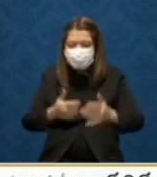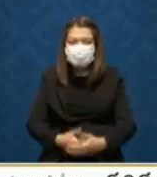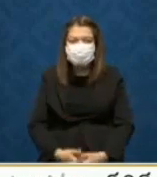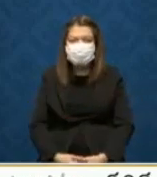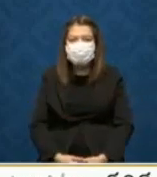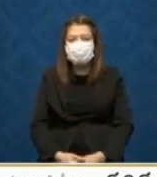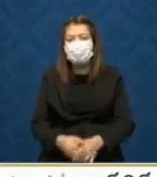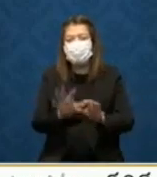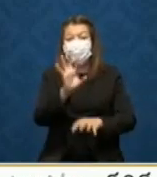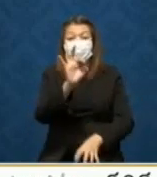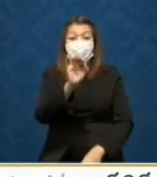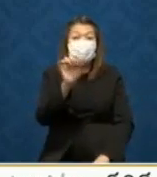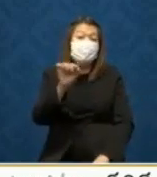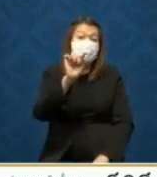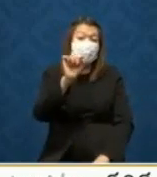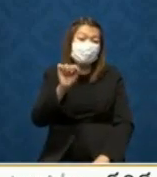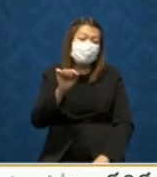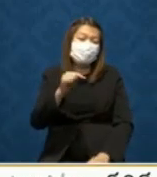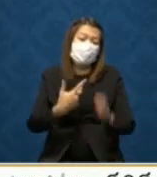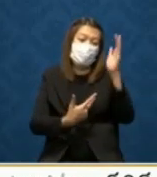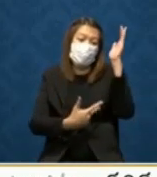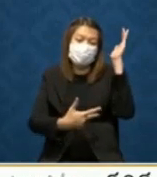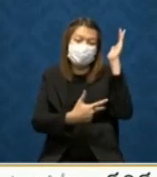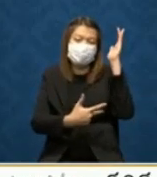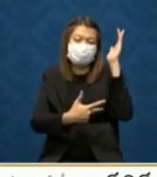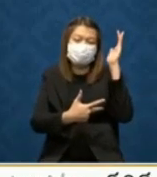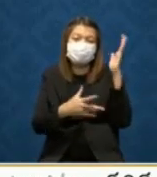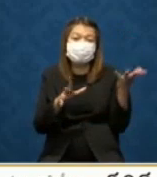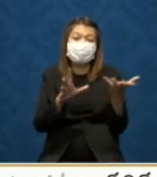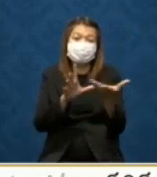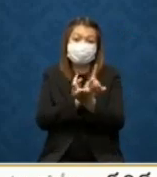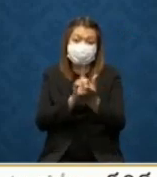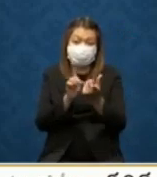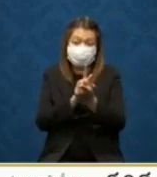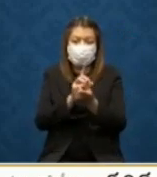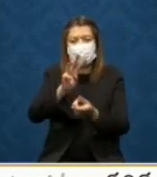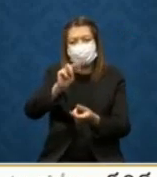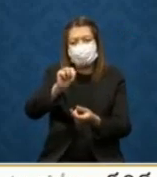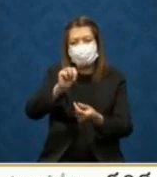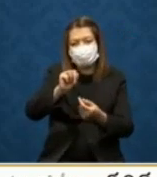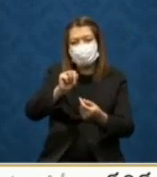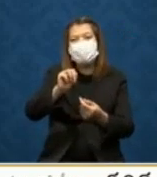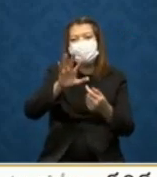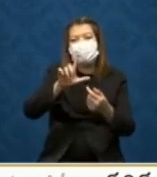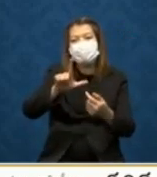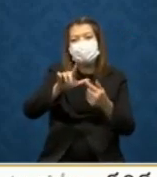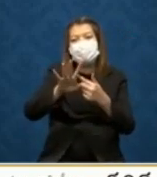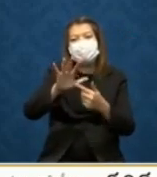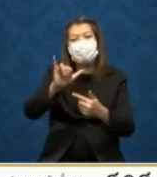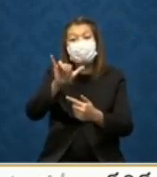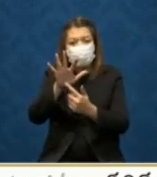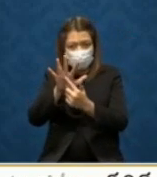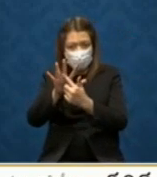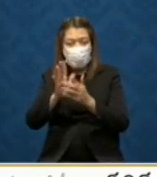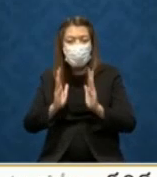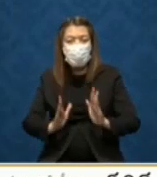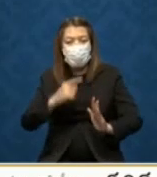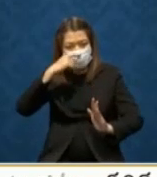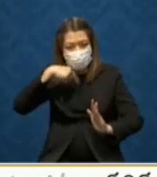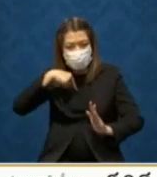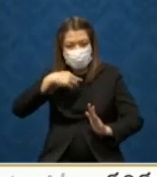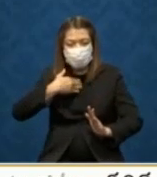ที่เด่นที่สุด 90%ใน 3จังหวัดเราเป็นวัฒนธรรมมลูผมเป็นคนไทยนะครับแต่